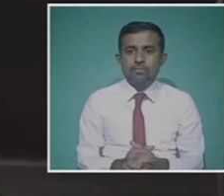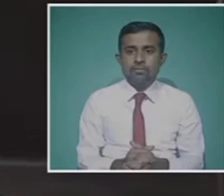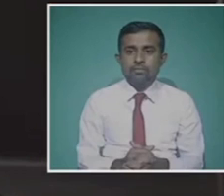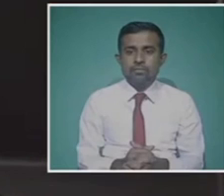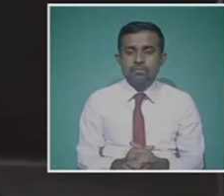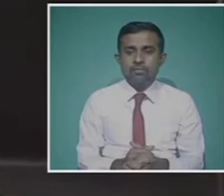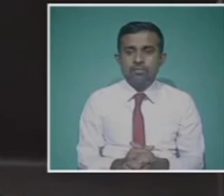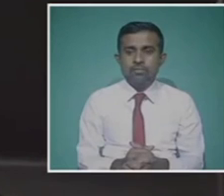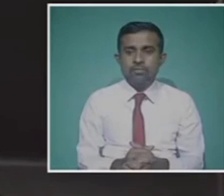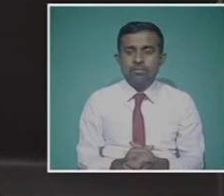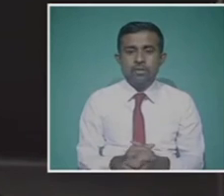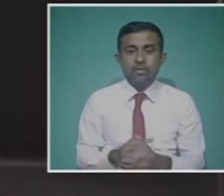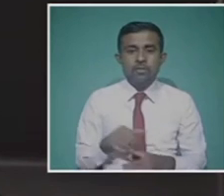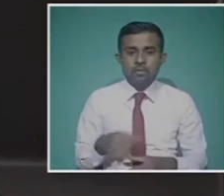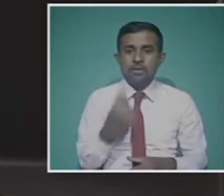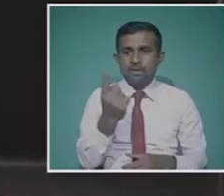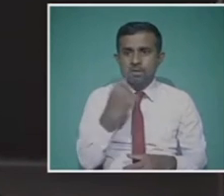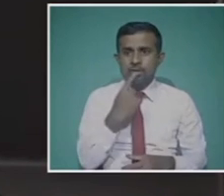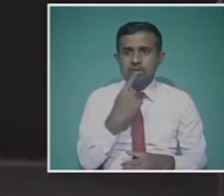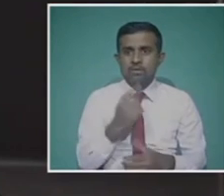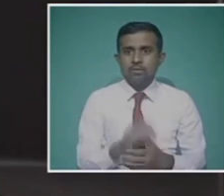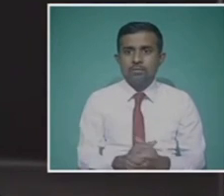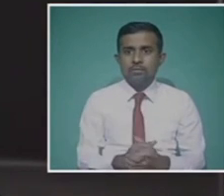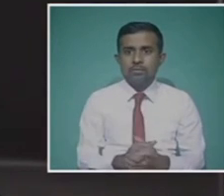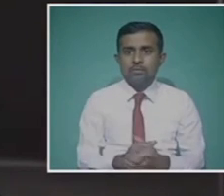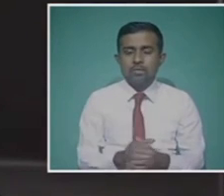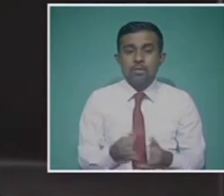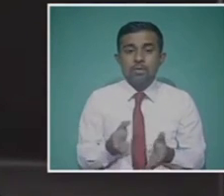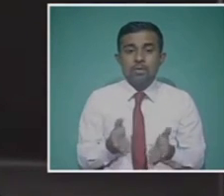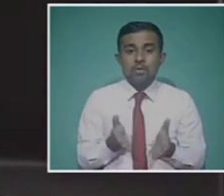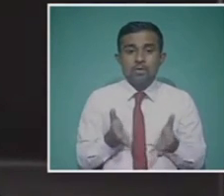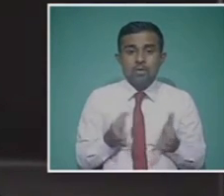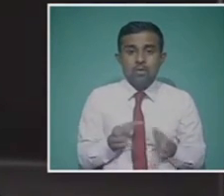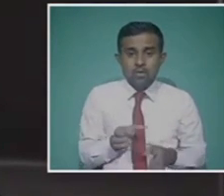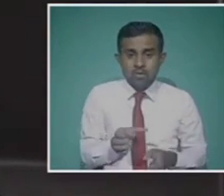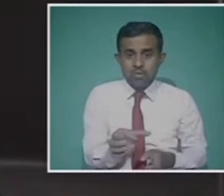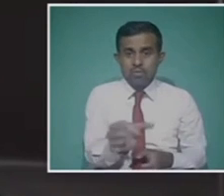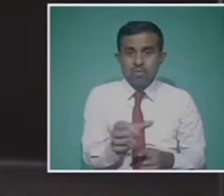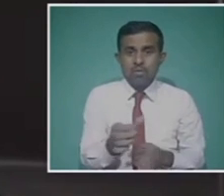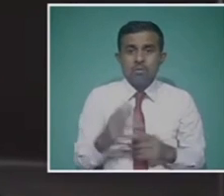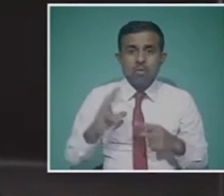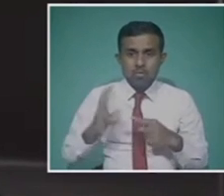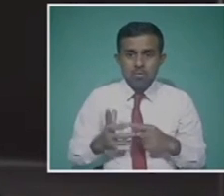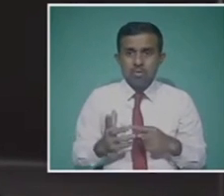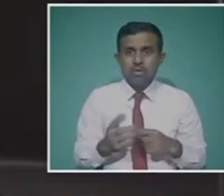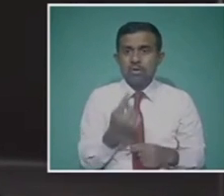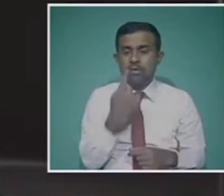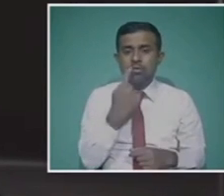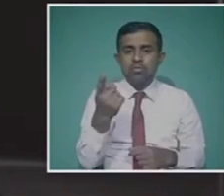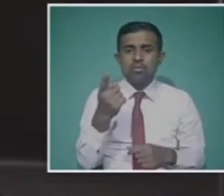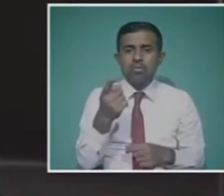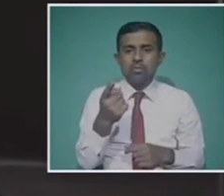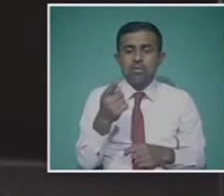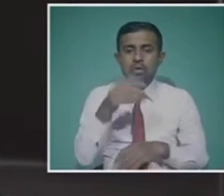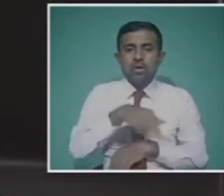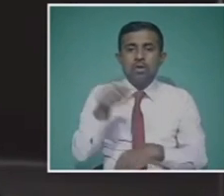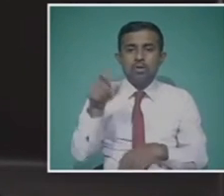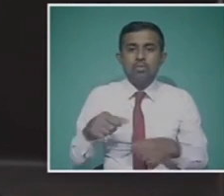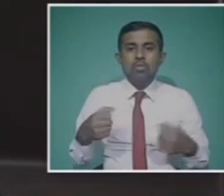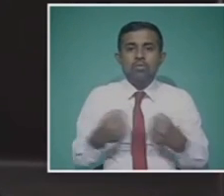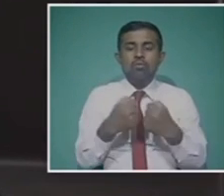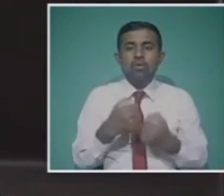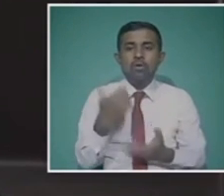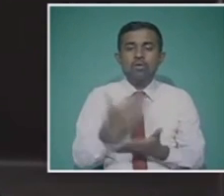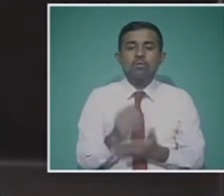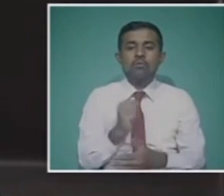දැන් මෙතනද කිව්වා අගල් කප් එක මෝඩ මෝඩය කියලා. දැන් මේගොල්ල මොනවද මේ අලිය මිනිස් ගැටුම වලක් ගන්න